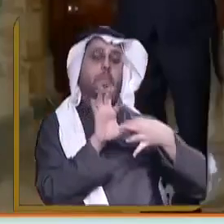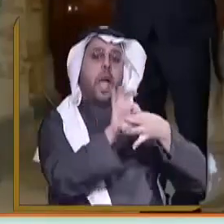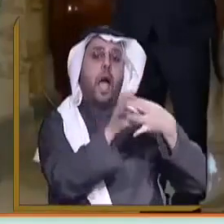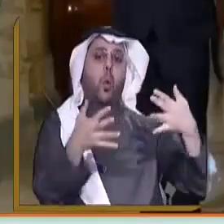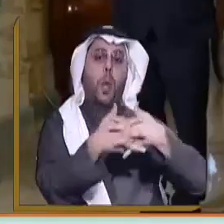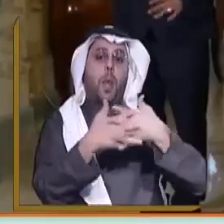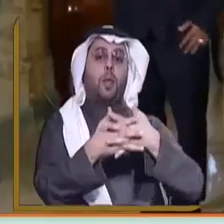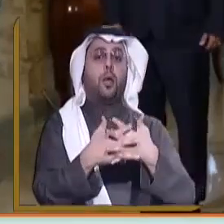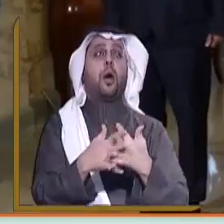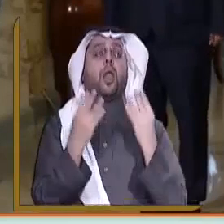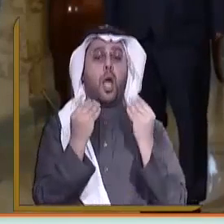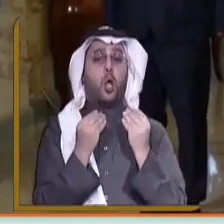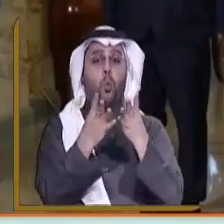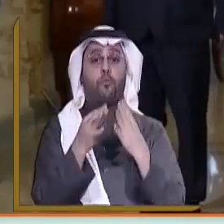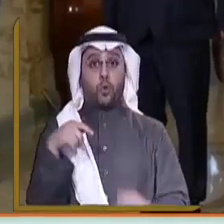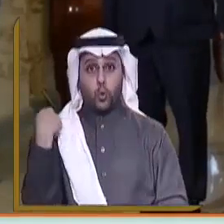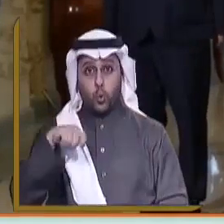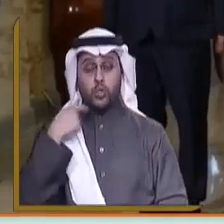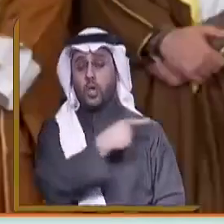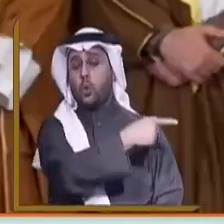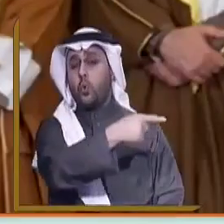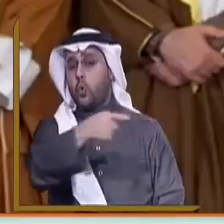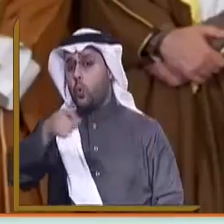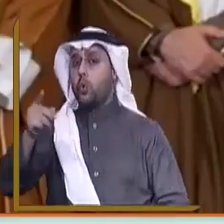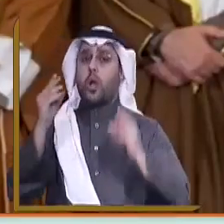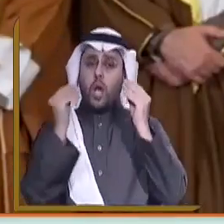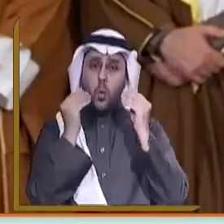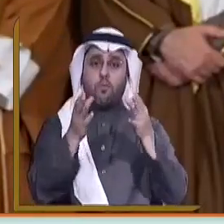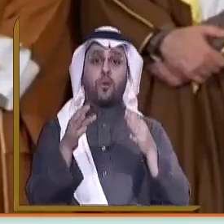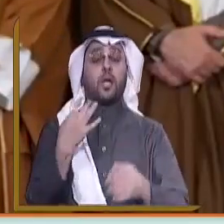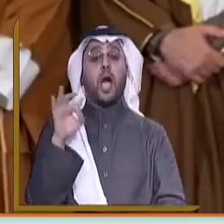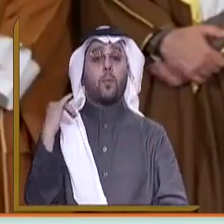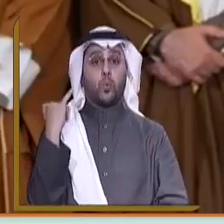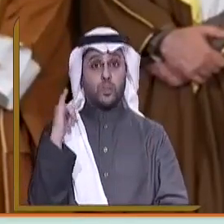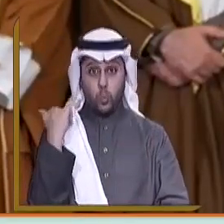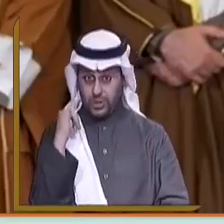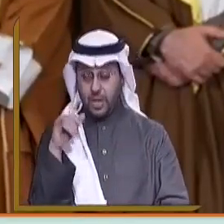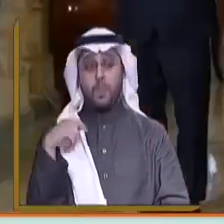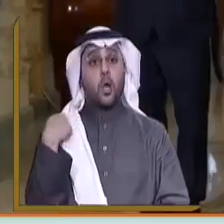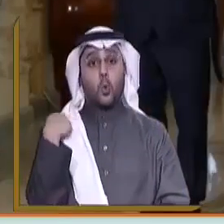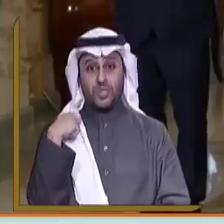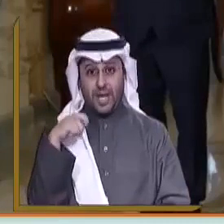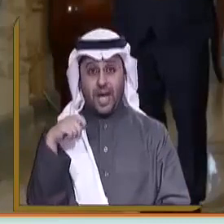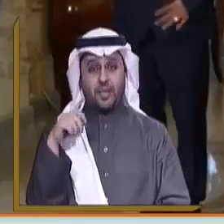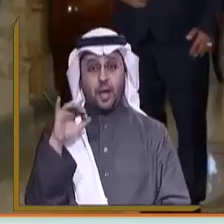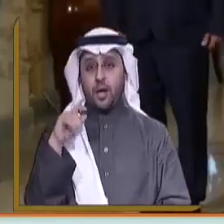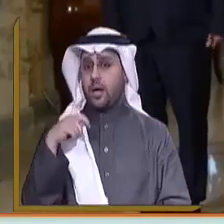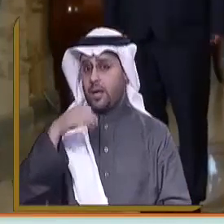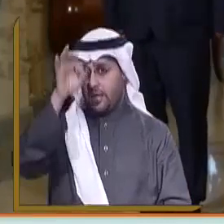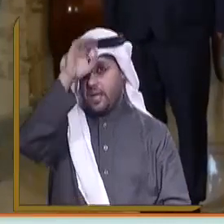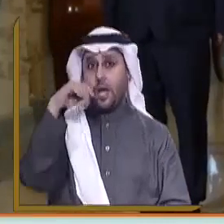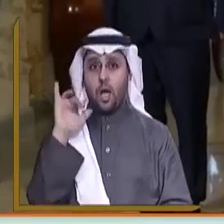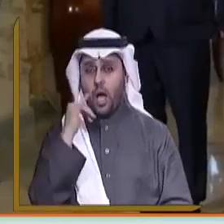متمنيا التوفيق لوزراء الداخليه العرب في دوره مجلسهم الحاديه وان تحقق نتائج